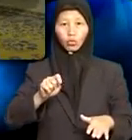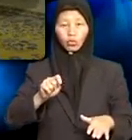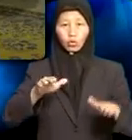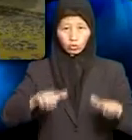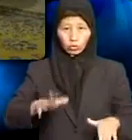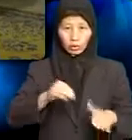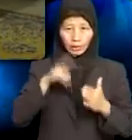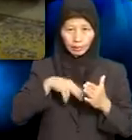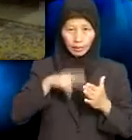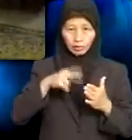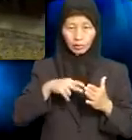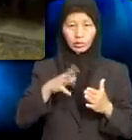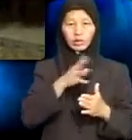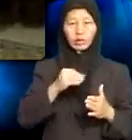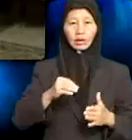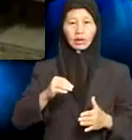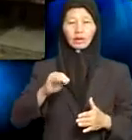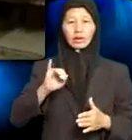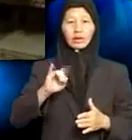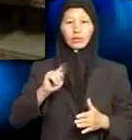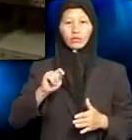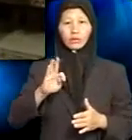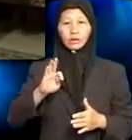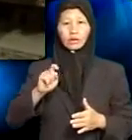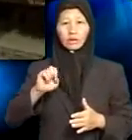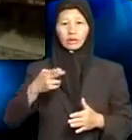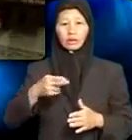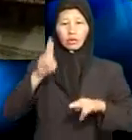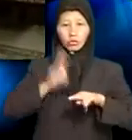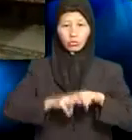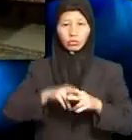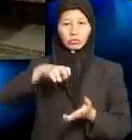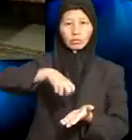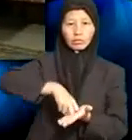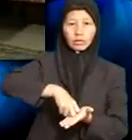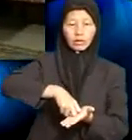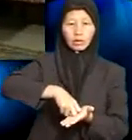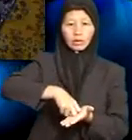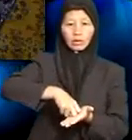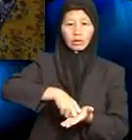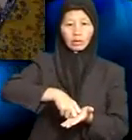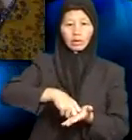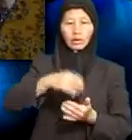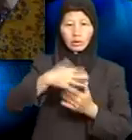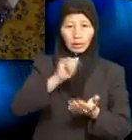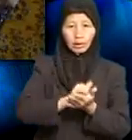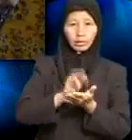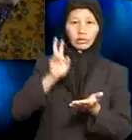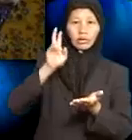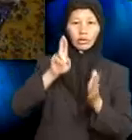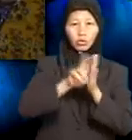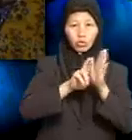rukuk. Kemudian itidal, caranya duduk semula seperti asal dengan melepaskan tangan. Seterusnya rukuk-rukuk